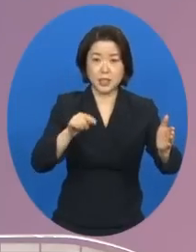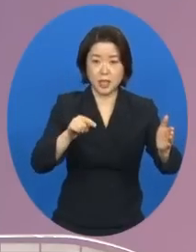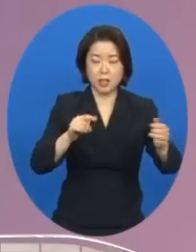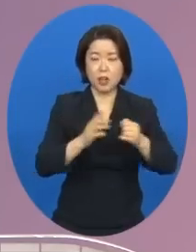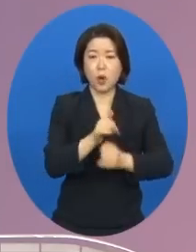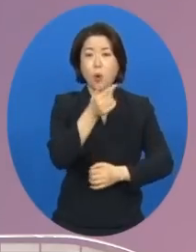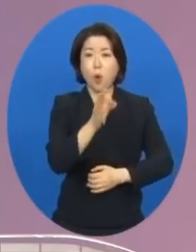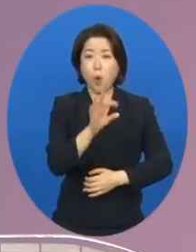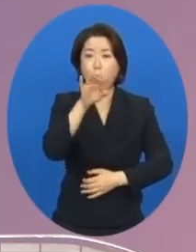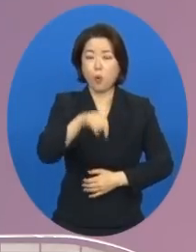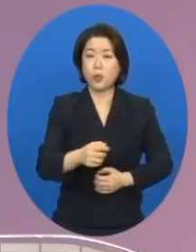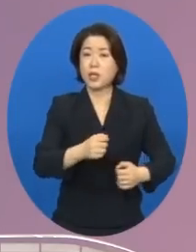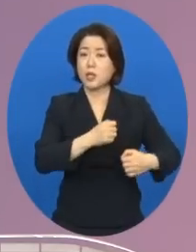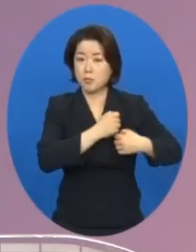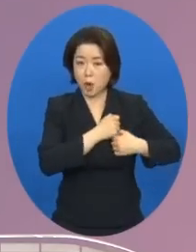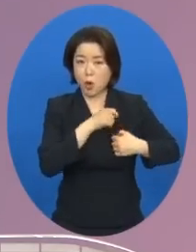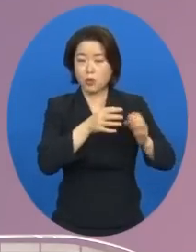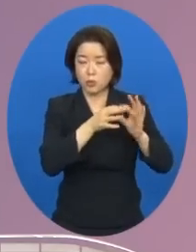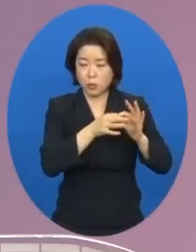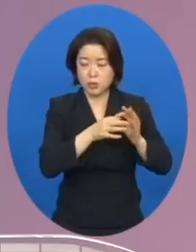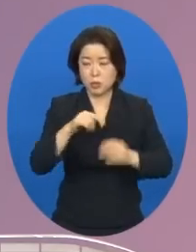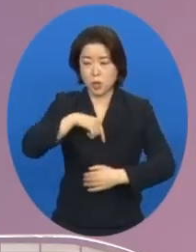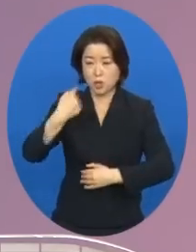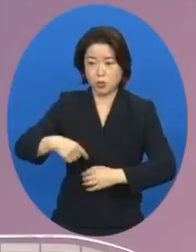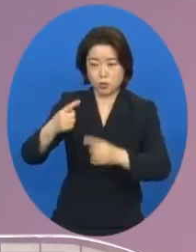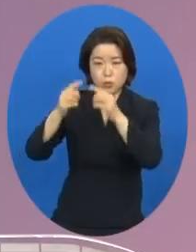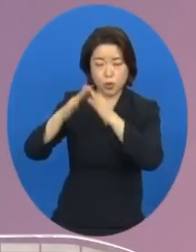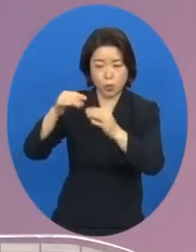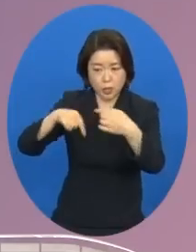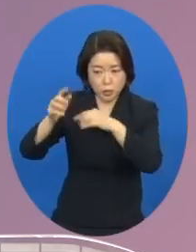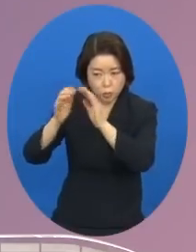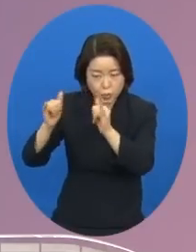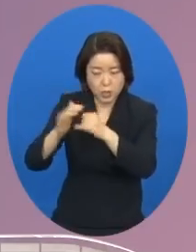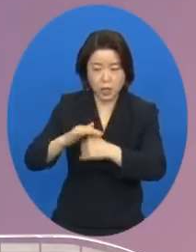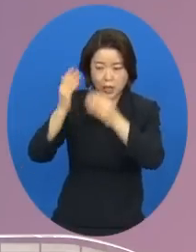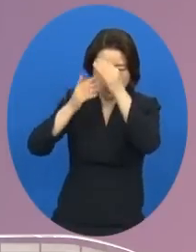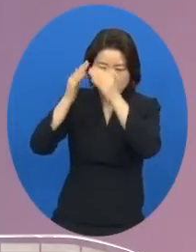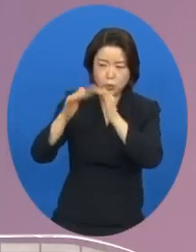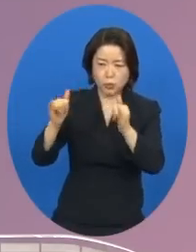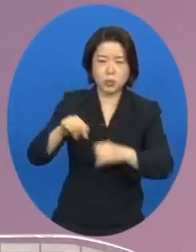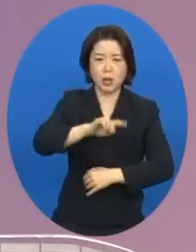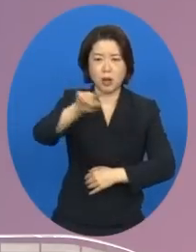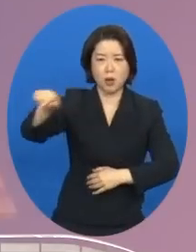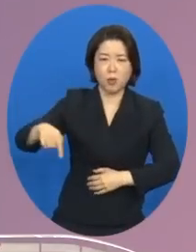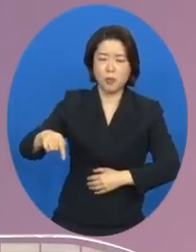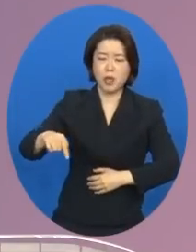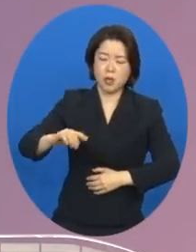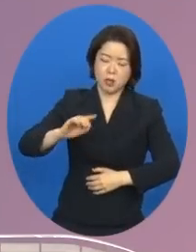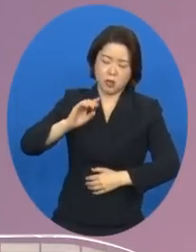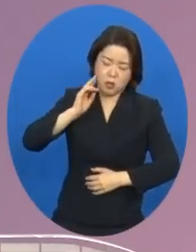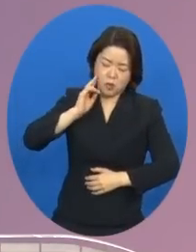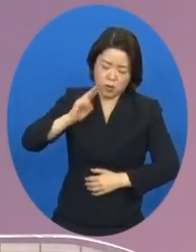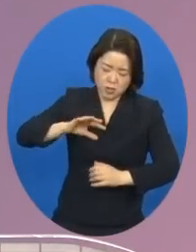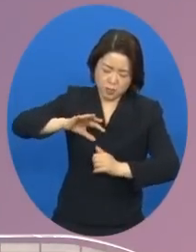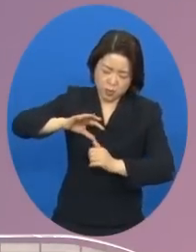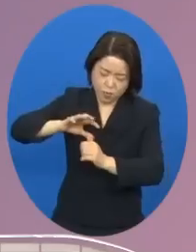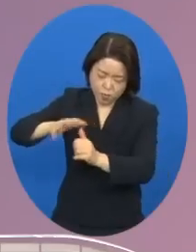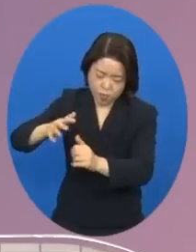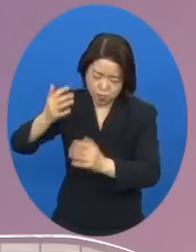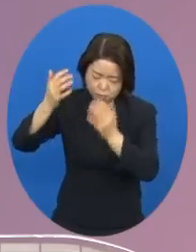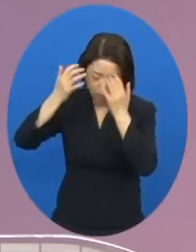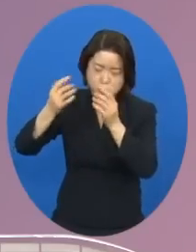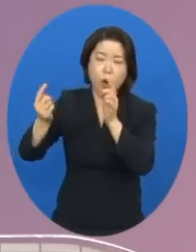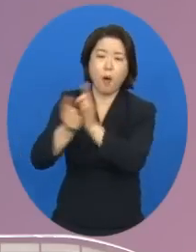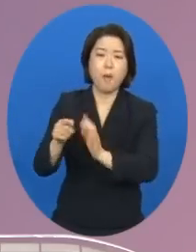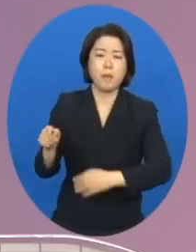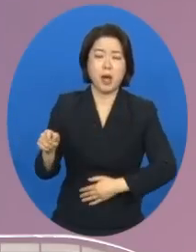통하여 중국 교회 지도자들 또 성도들이 말할 수 없는 고통을 겪었습니다. 그런데